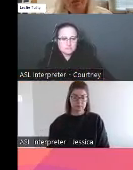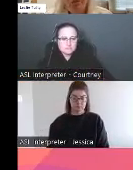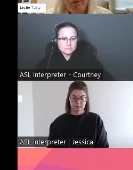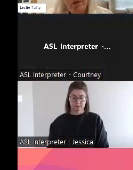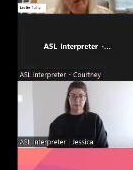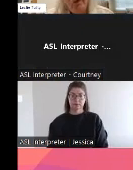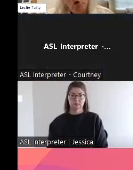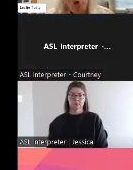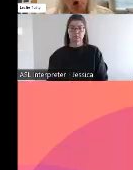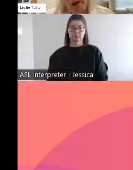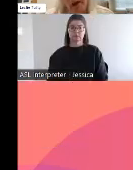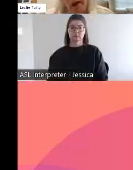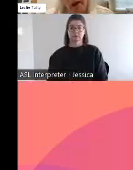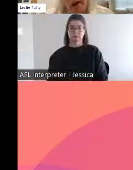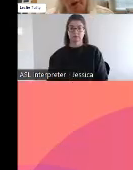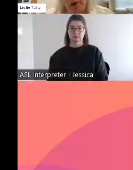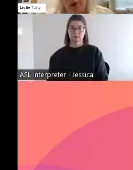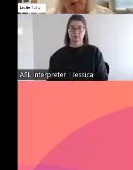comprendre un peu davantage.